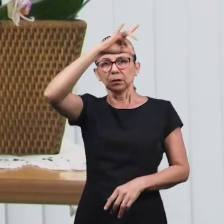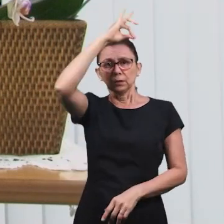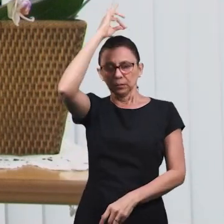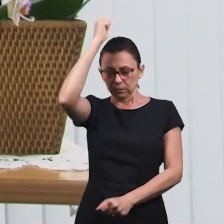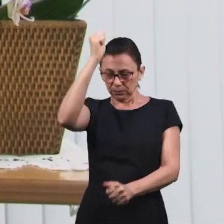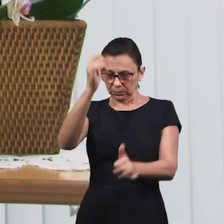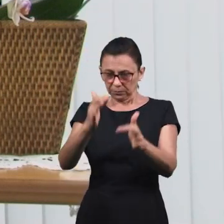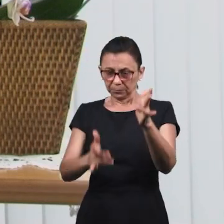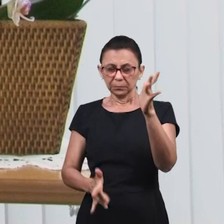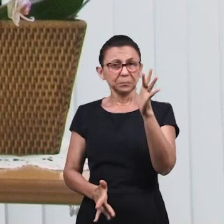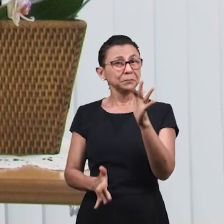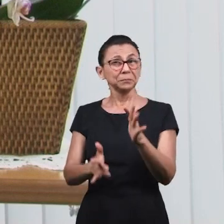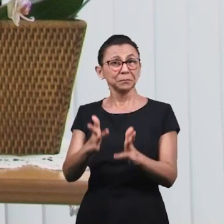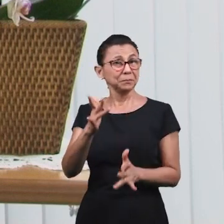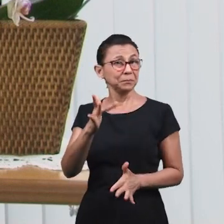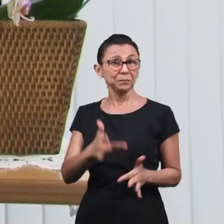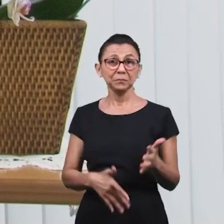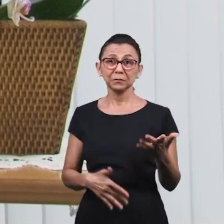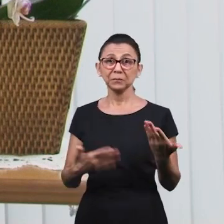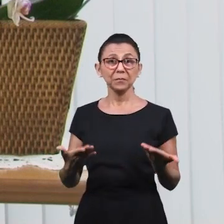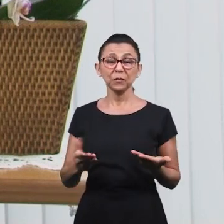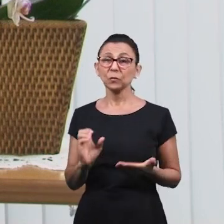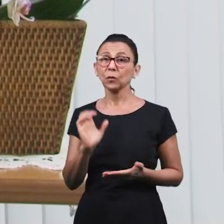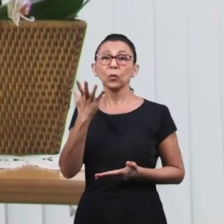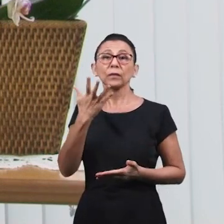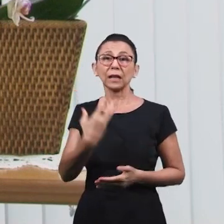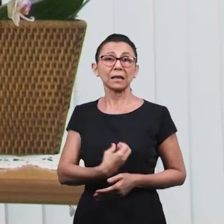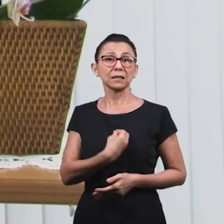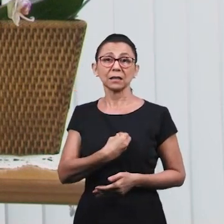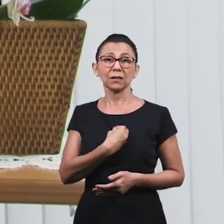maintenant revêtus du Saint-Esprit.